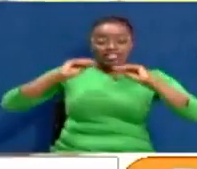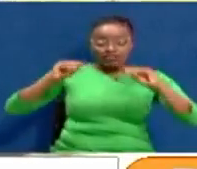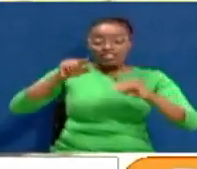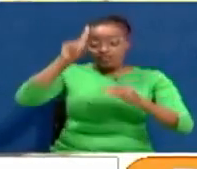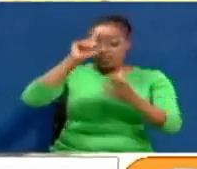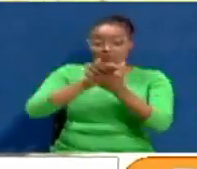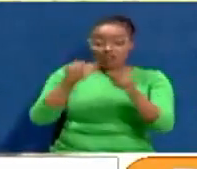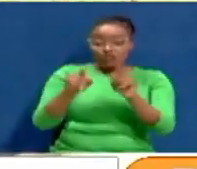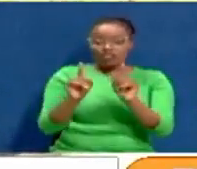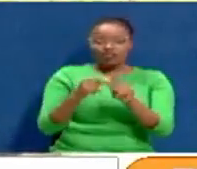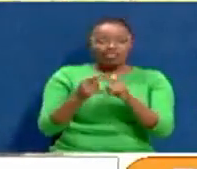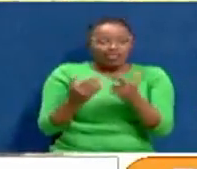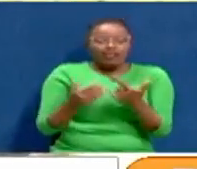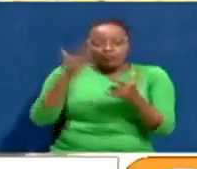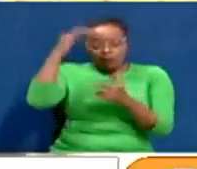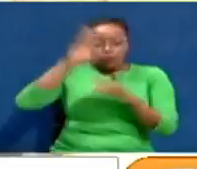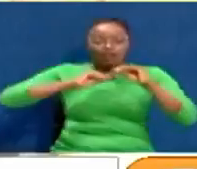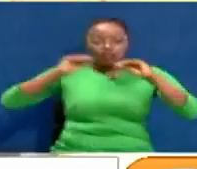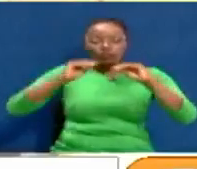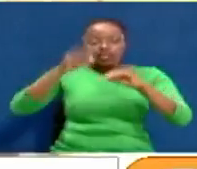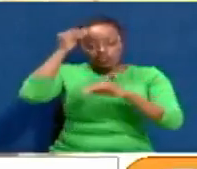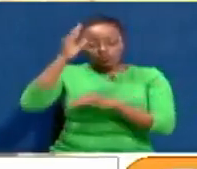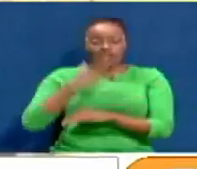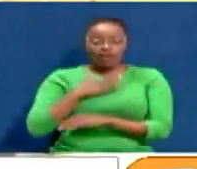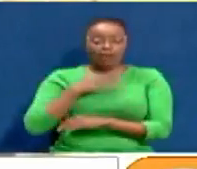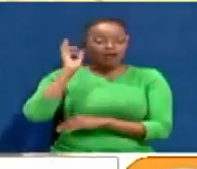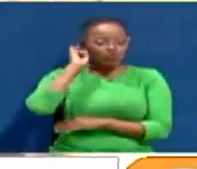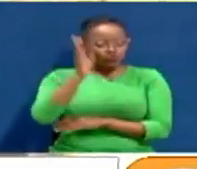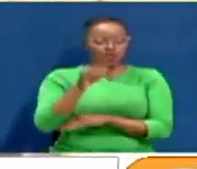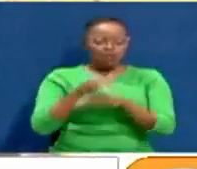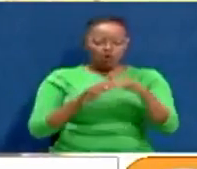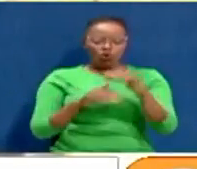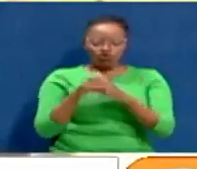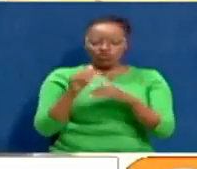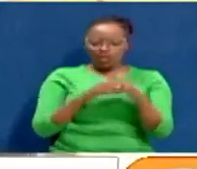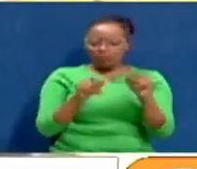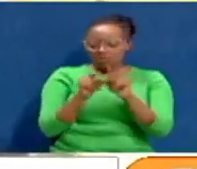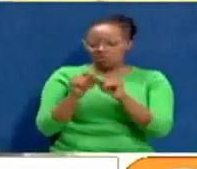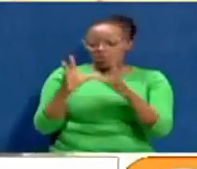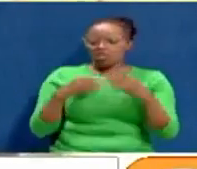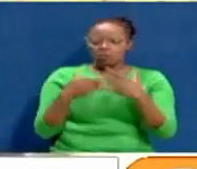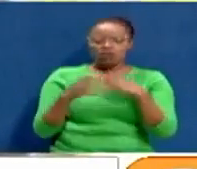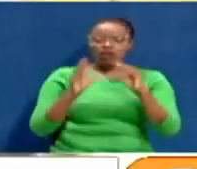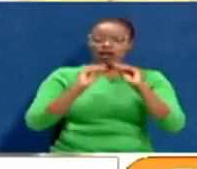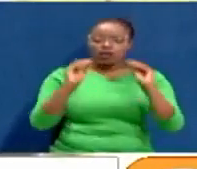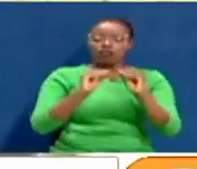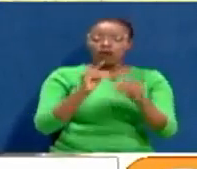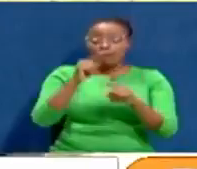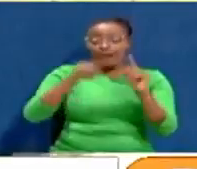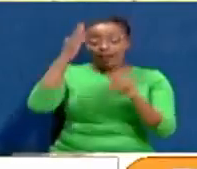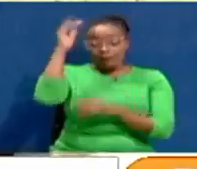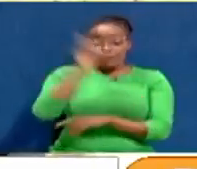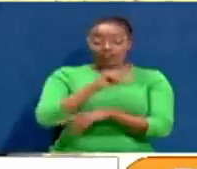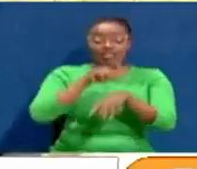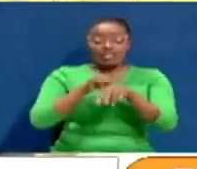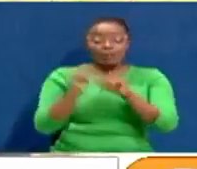kule kujiamini, najua kwamba nitafunza na wanafunzi wangu kwamba ni wataridhika na ule ufunzaji wangu. Na kile kitu ambacho ninajua ni kwamba